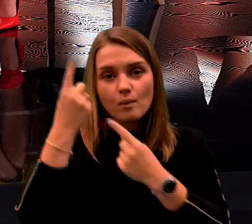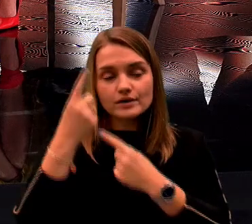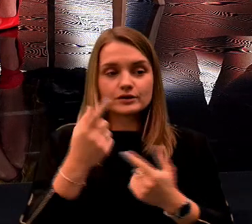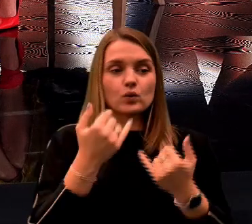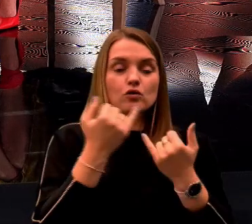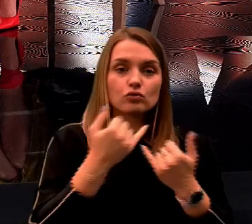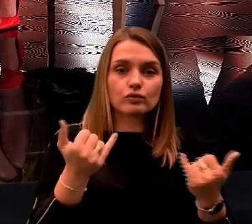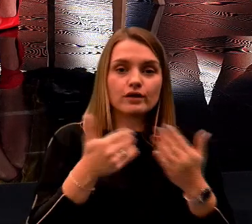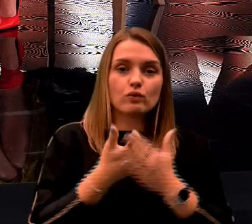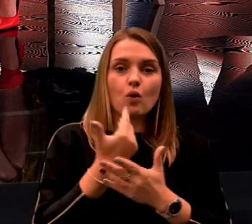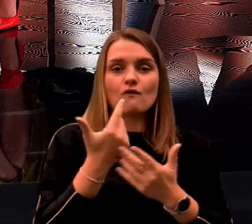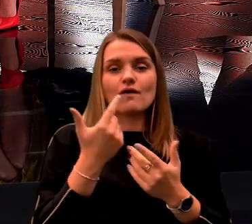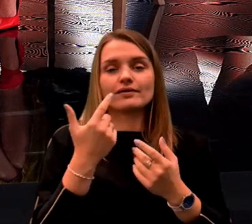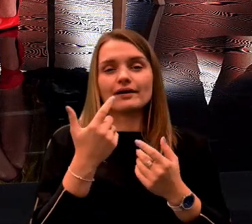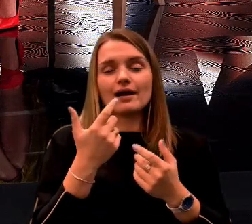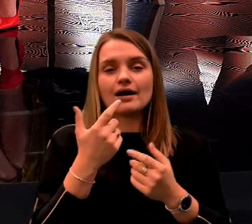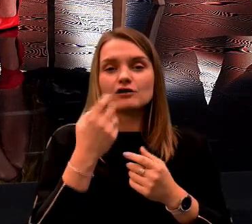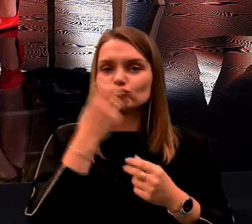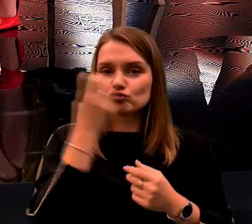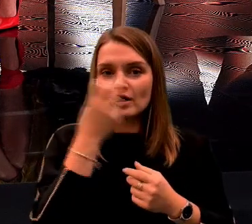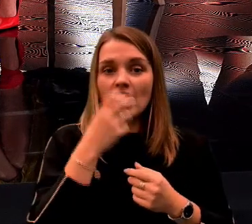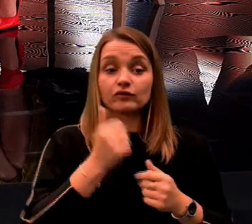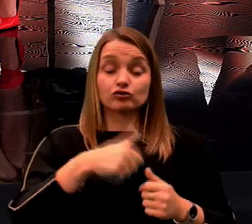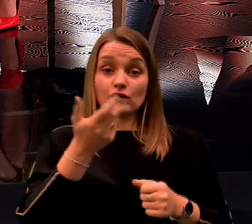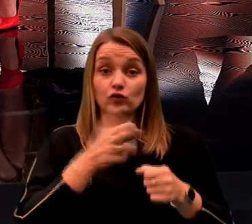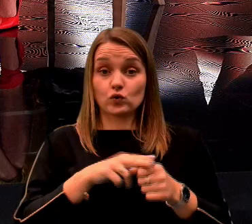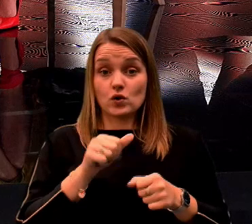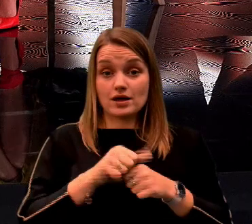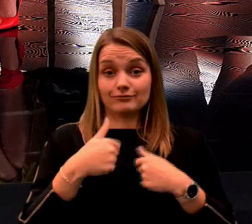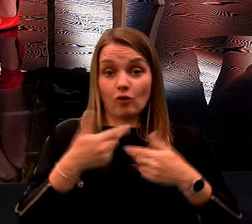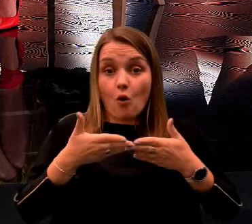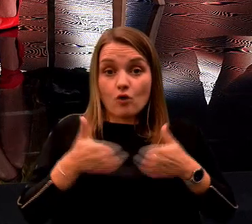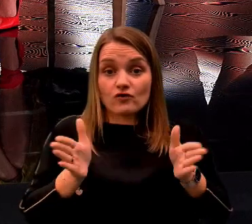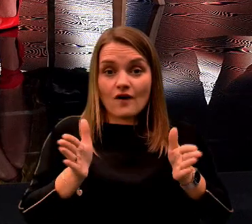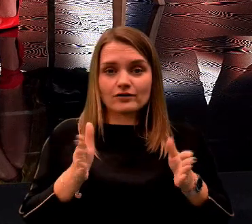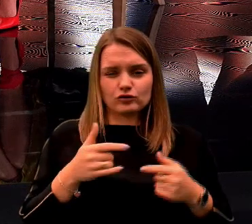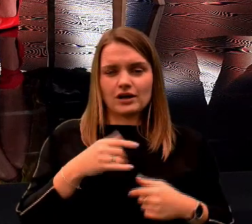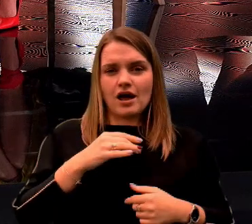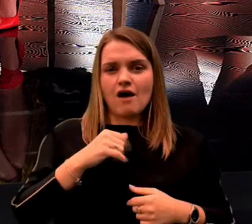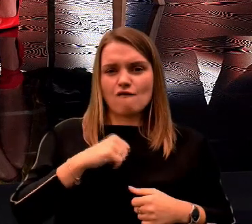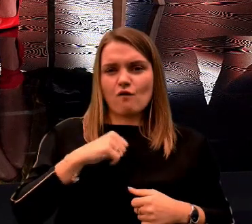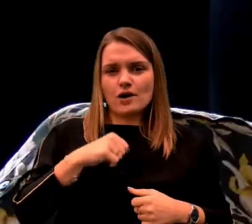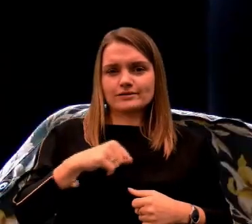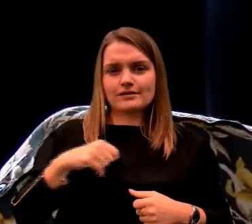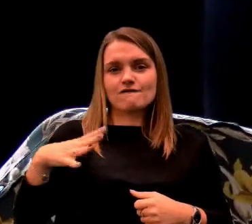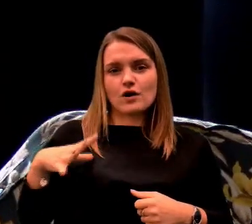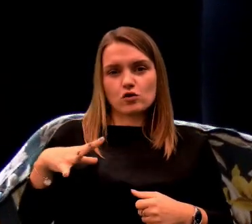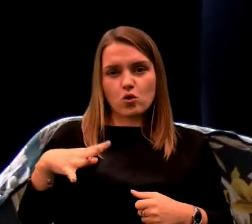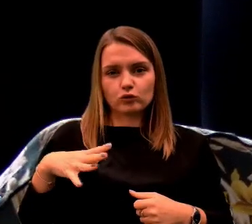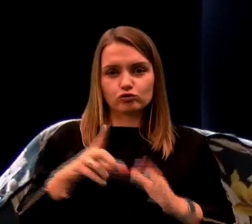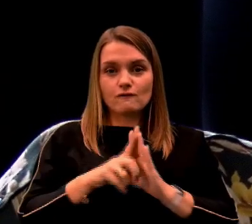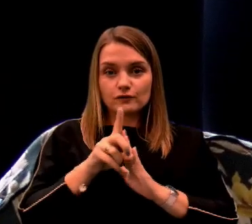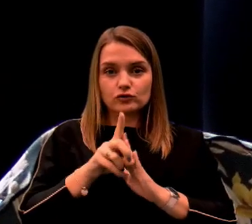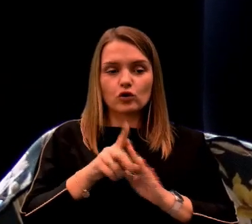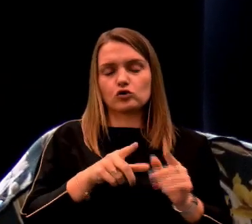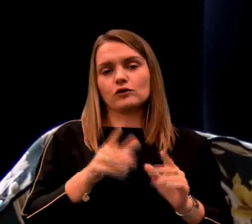pomysły, innowacyjne pomysły i szef, który jest otwarty, a to się chyba przekłada na takie poczucie własnej wartości, no jest